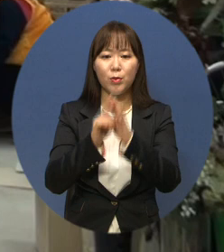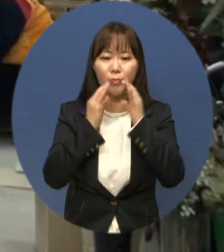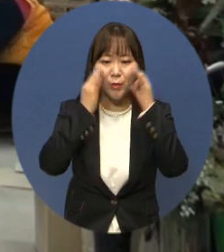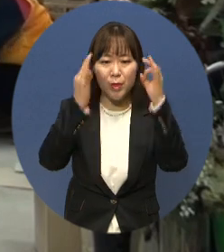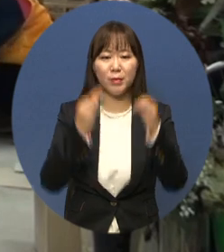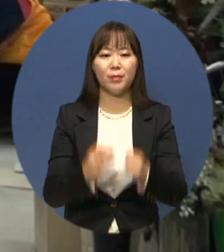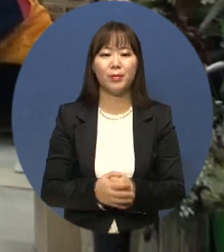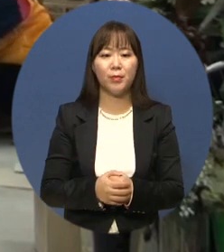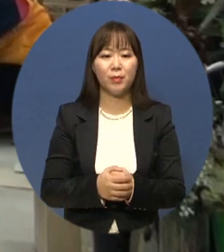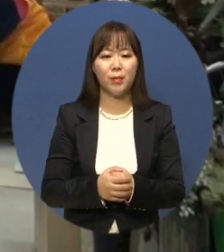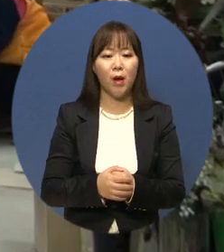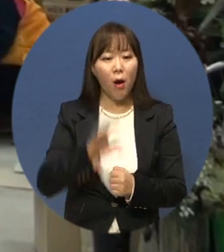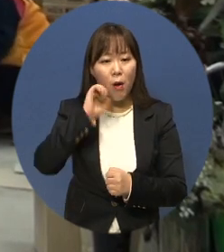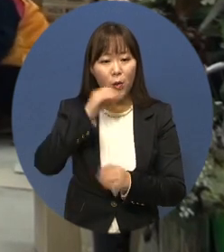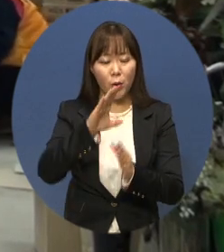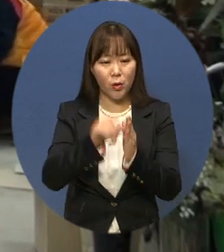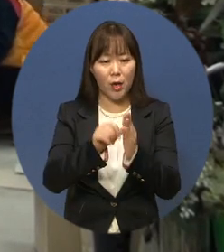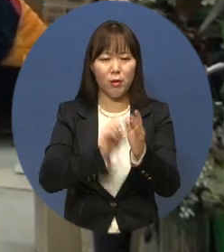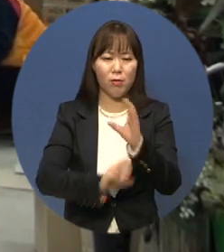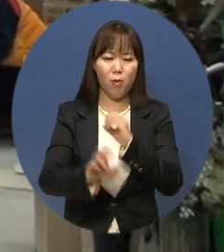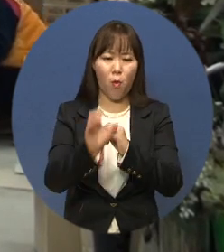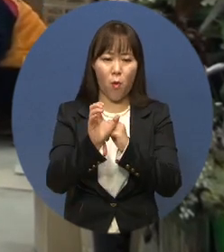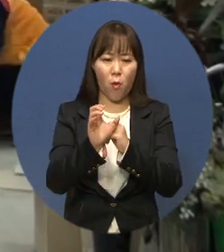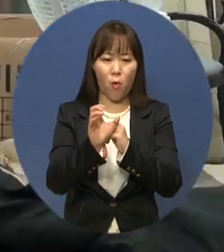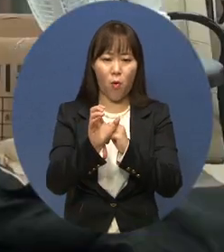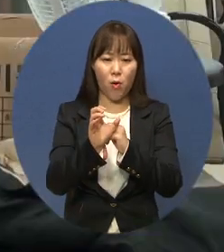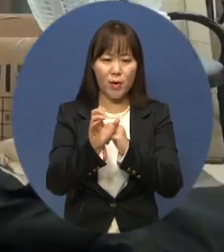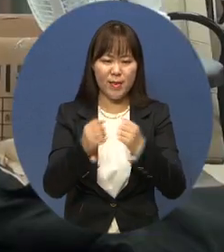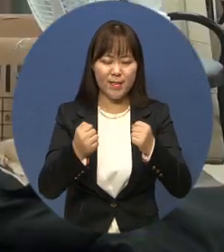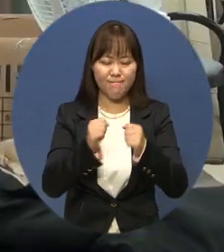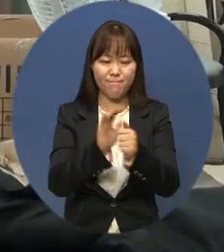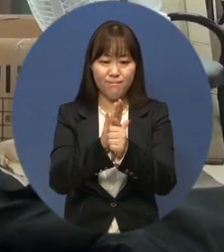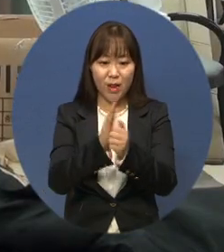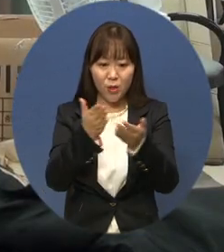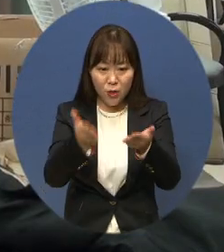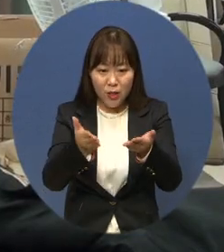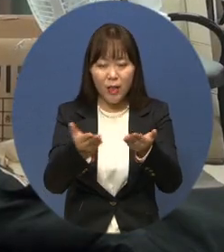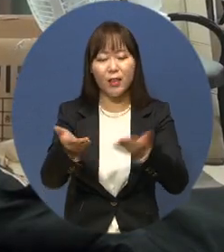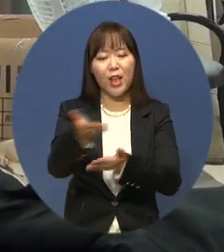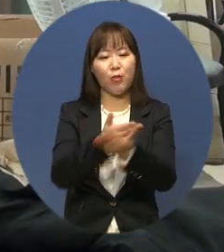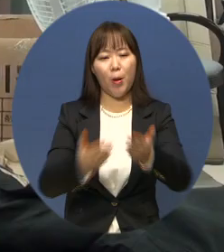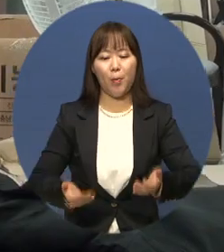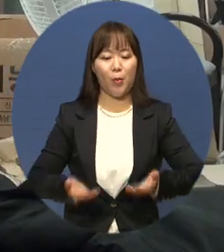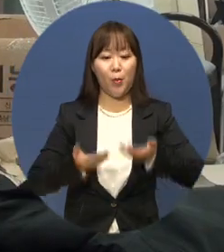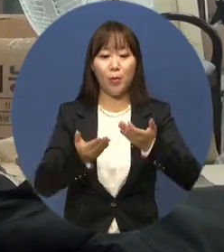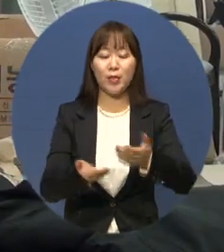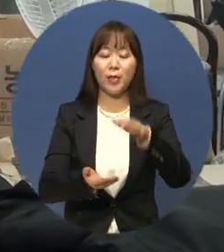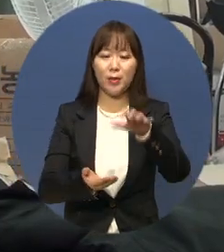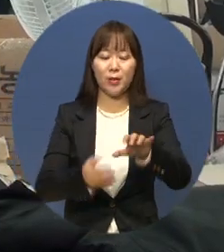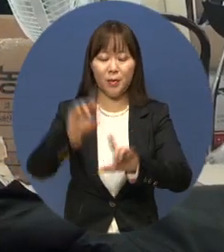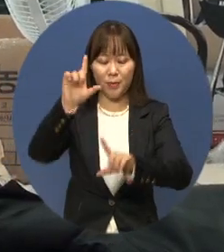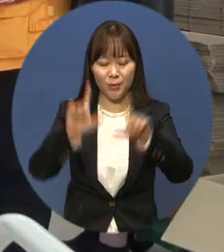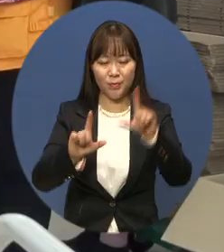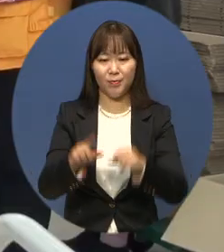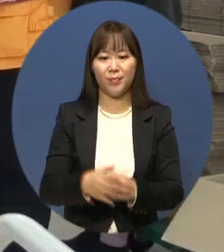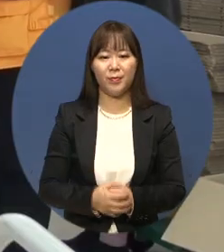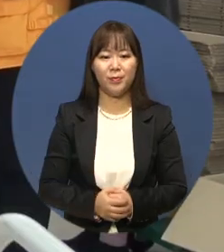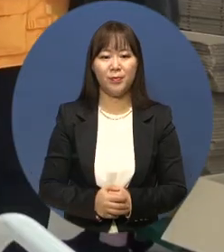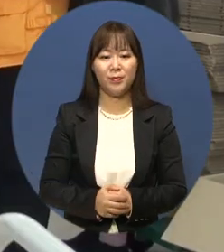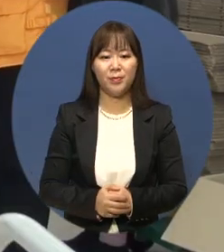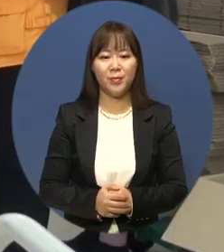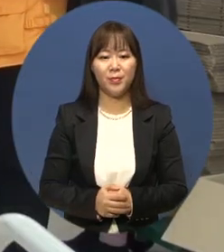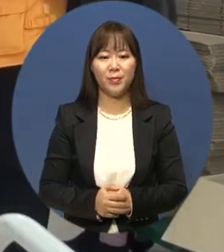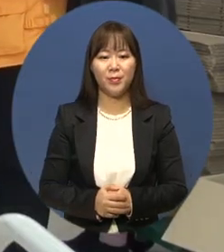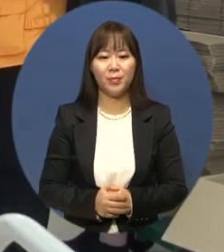노력하겠습니다. 어려울 때 더 힘을 주는 멈추지 않는 나눔과 봉사의 현장이었습니다.